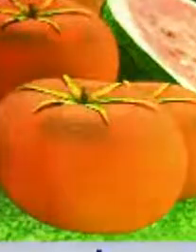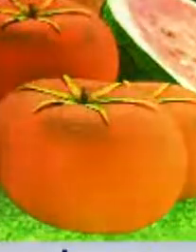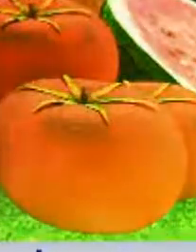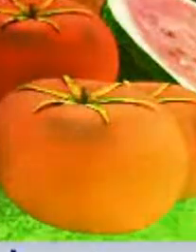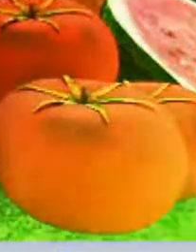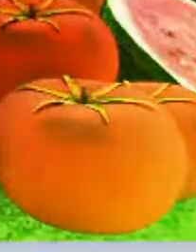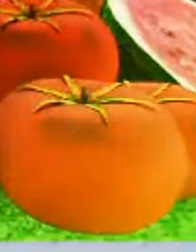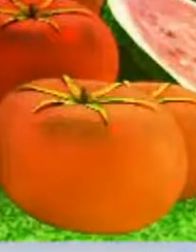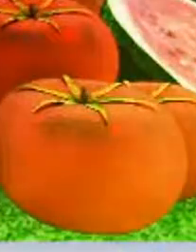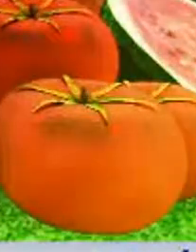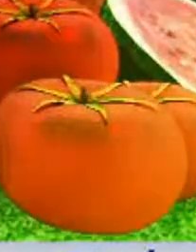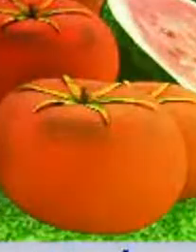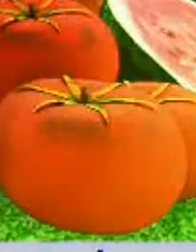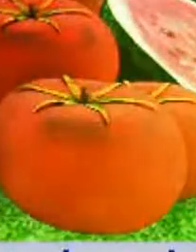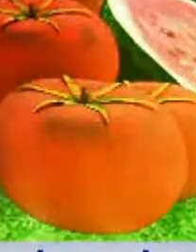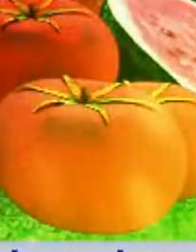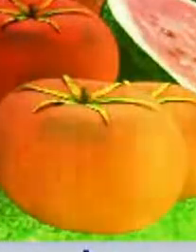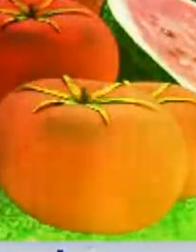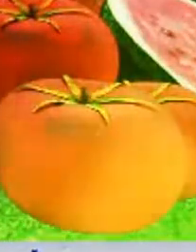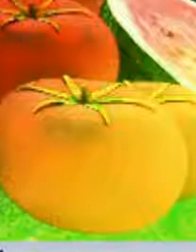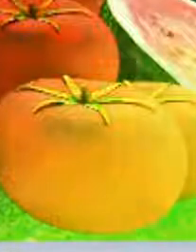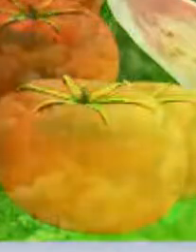คือนโยบายธกส.